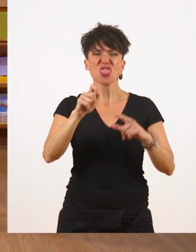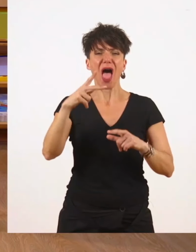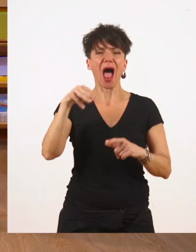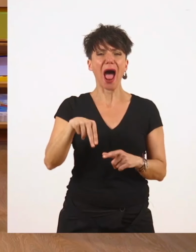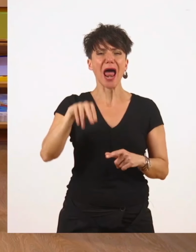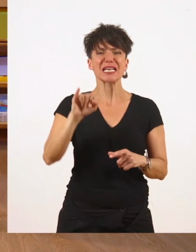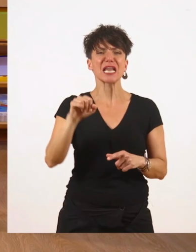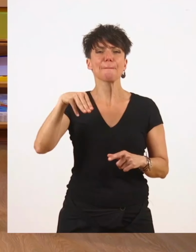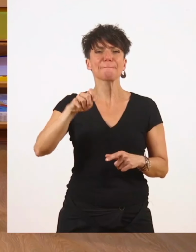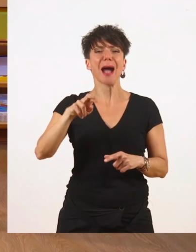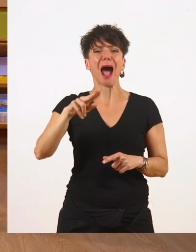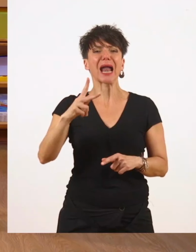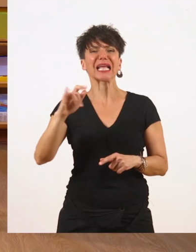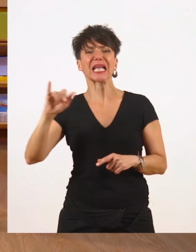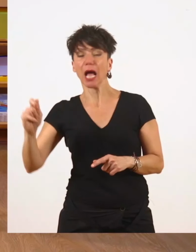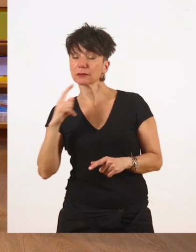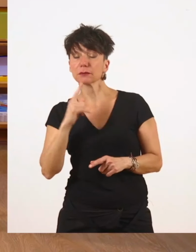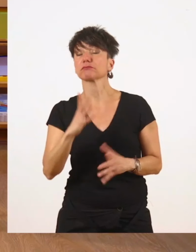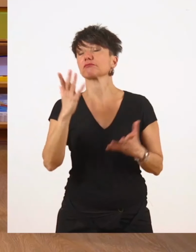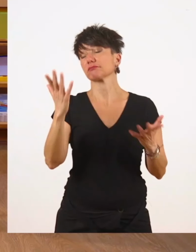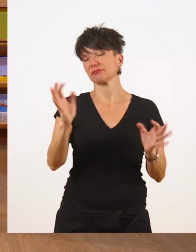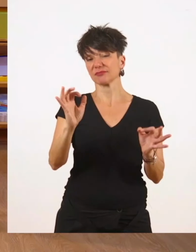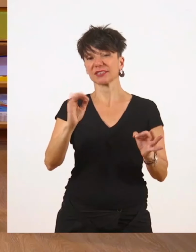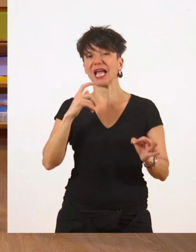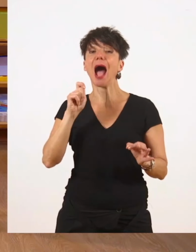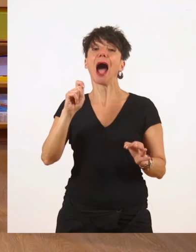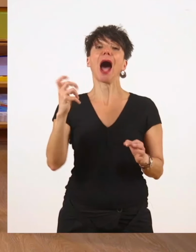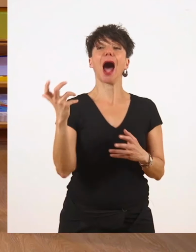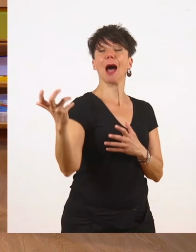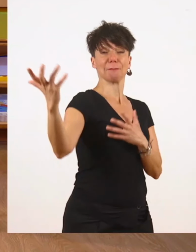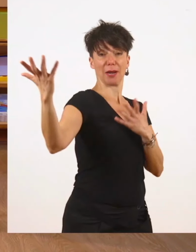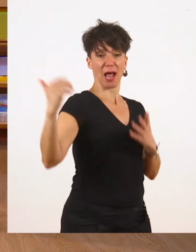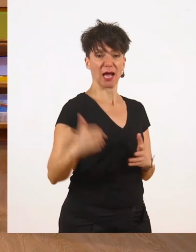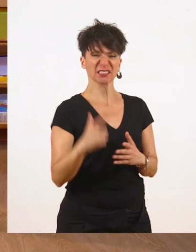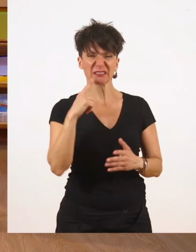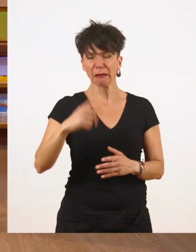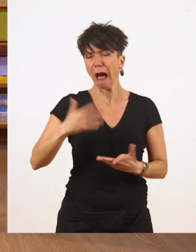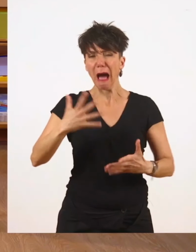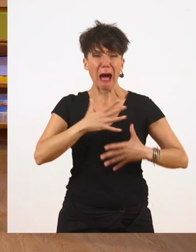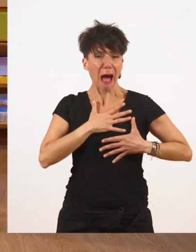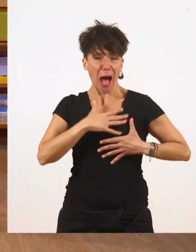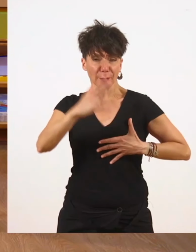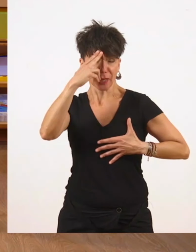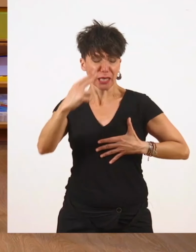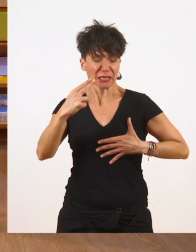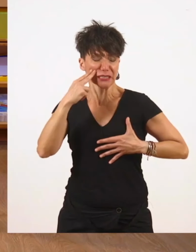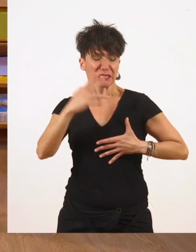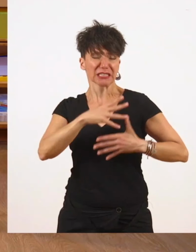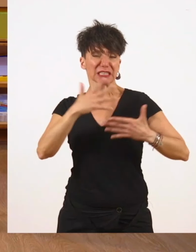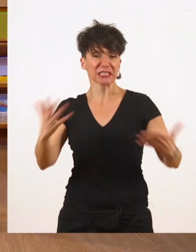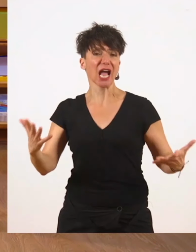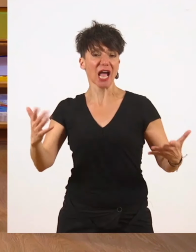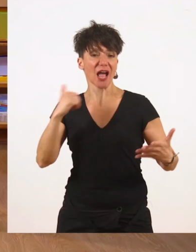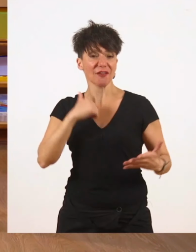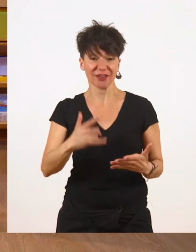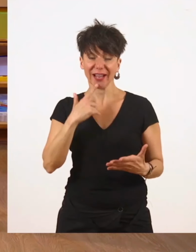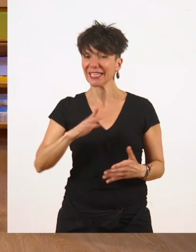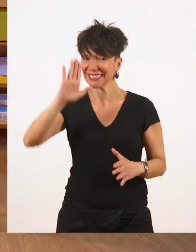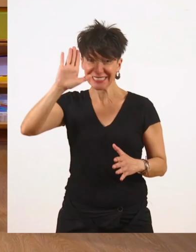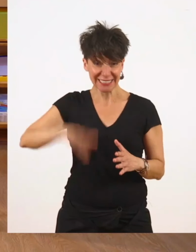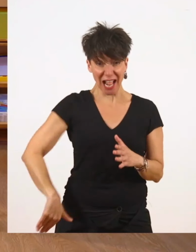αγάπη είναι τυφλή. Ο έμπορος της Βενετίας. Και τελευταίο σπάω τον πάγο από το... Ημέρωμα της Τρίγκλας.